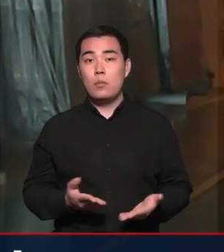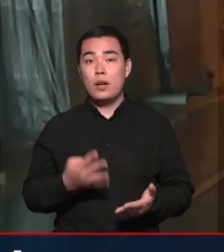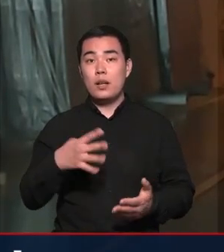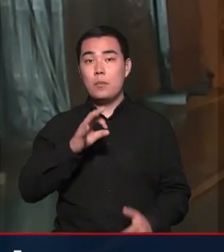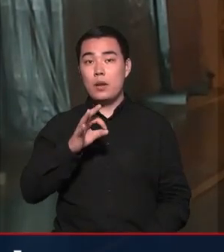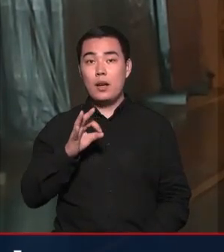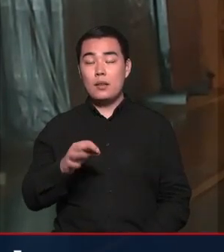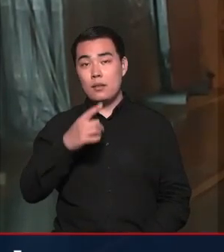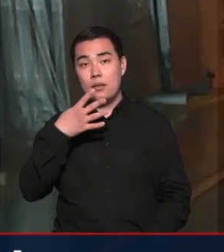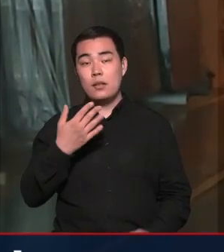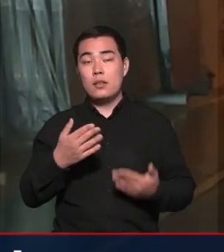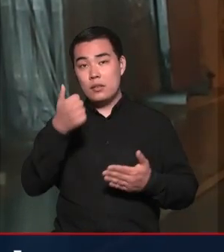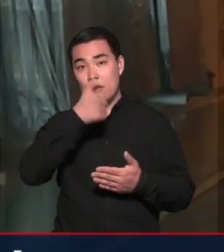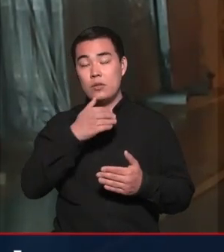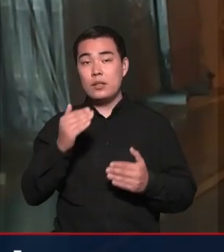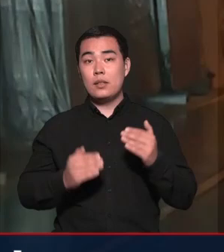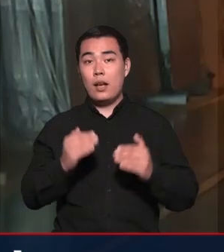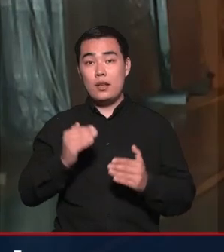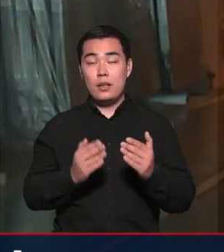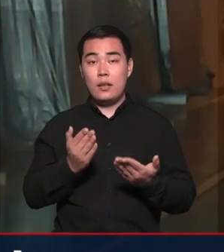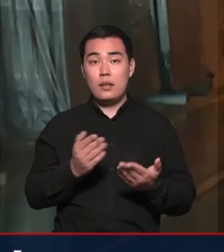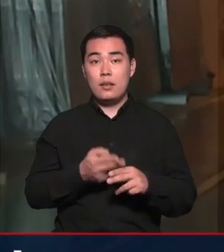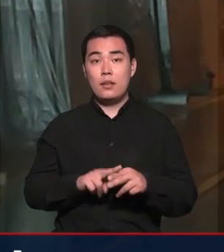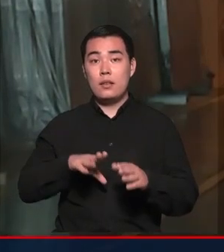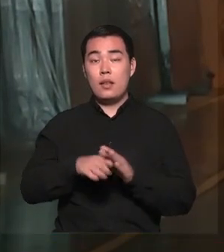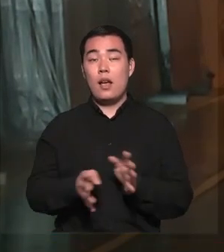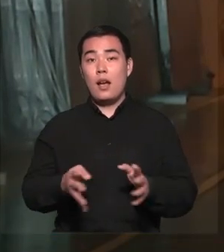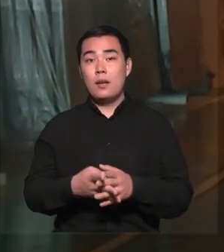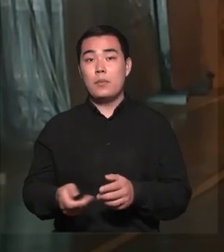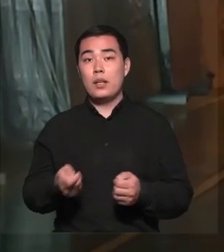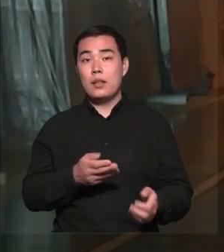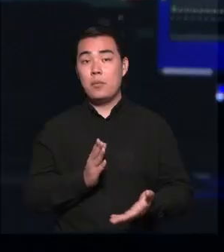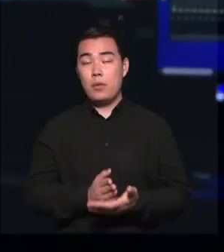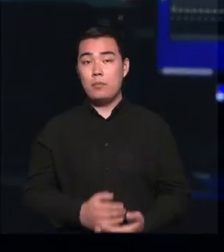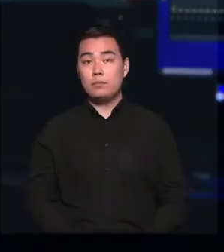40% былтырғы жылмен салыстырғанда қосылып әкеліп отыр.